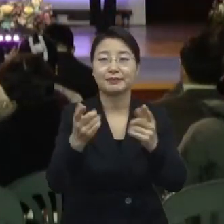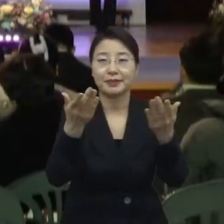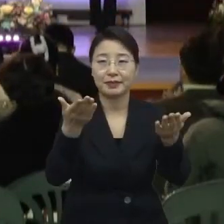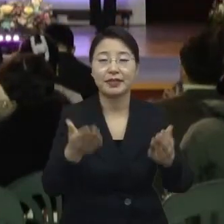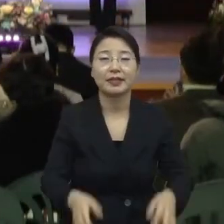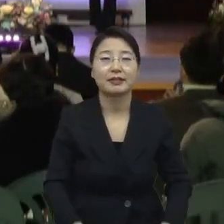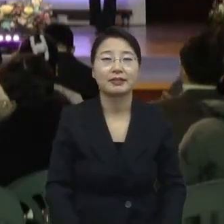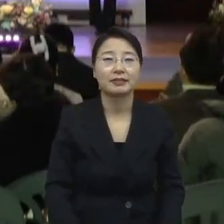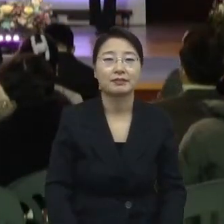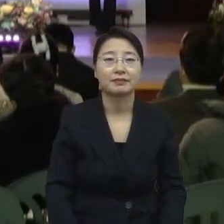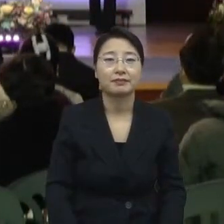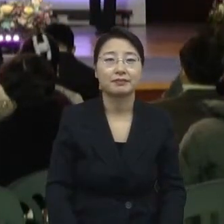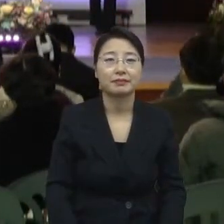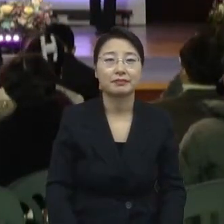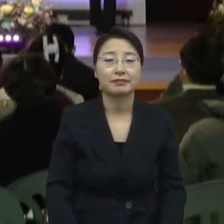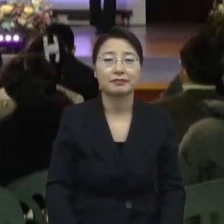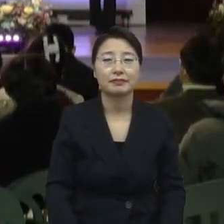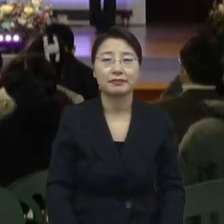감사하겠습니다.